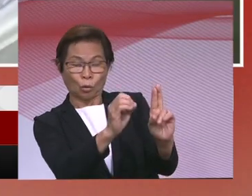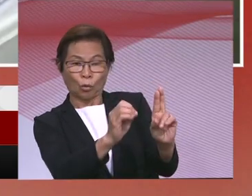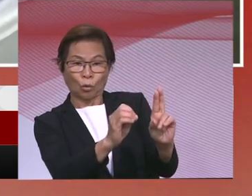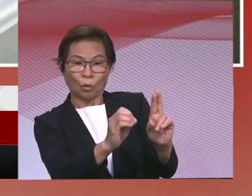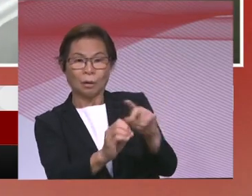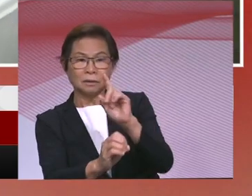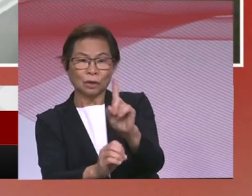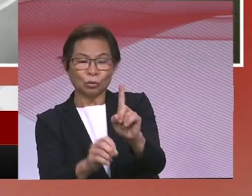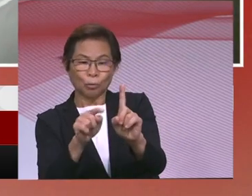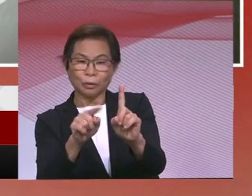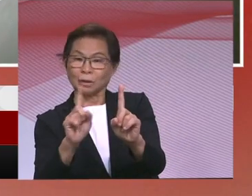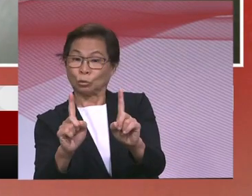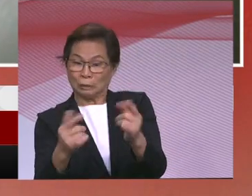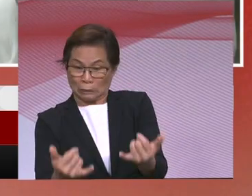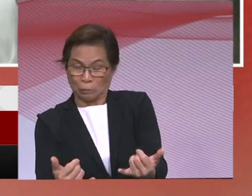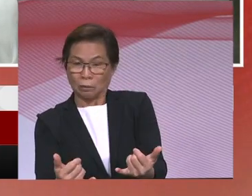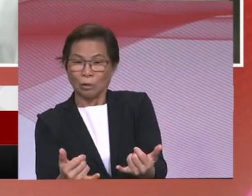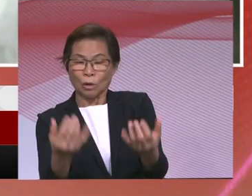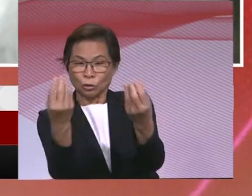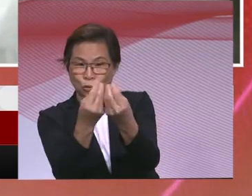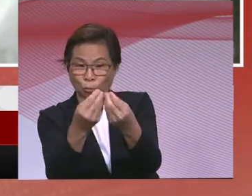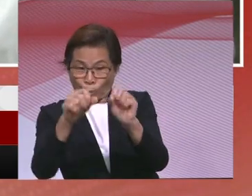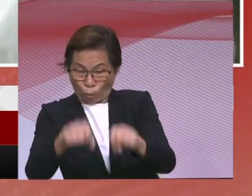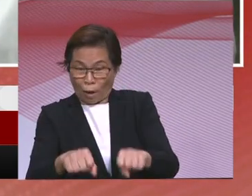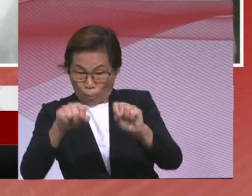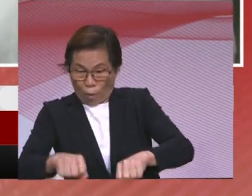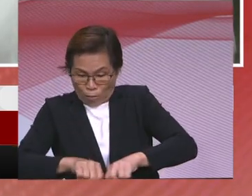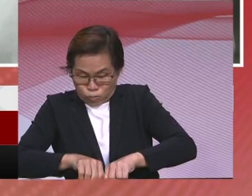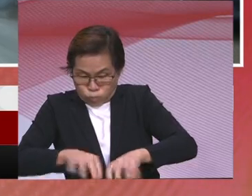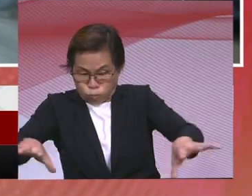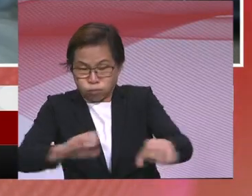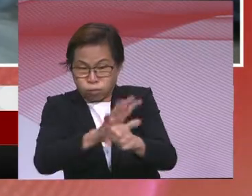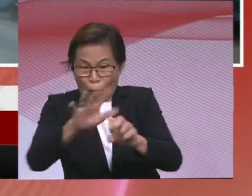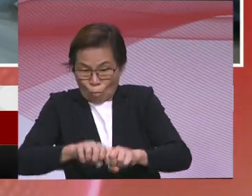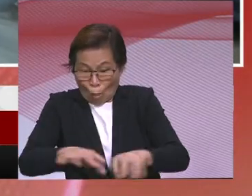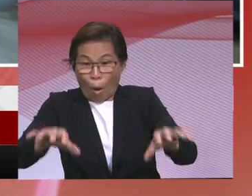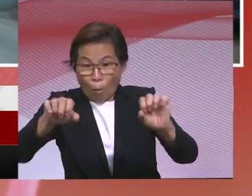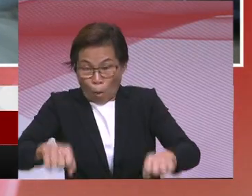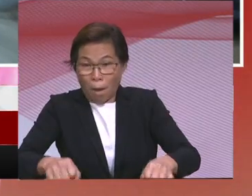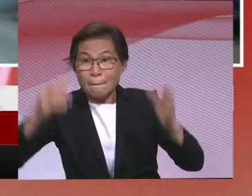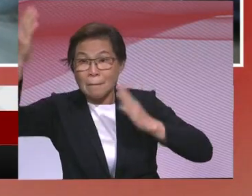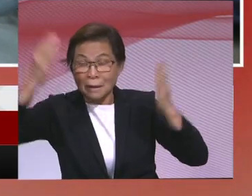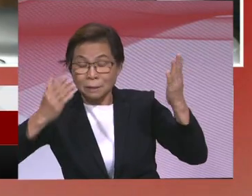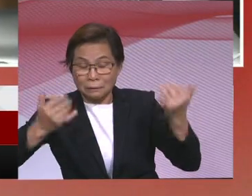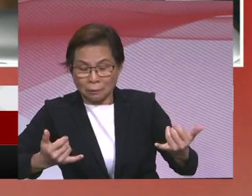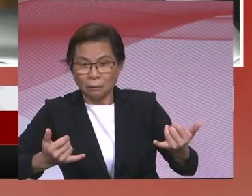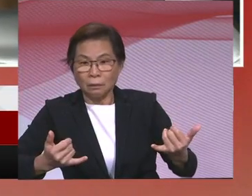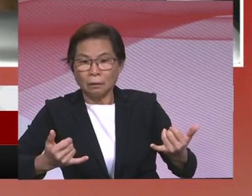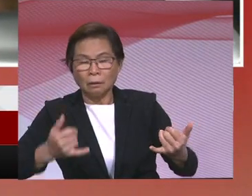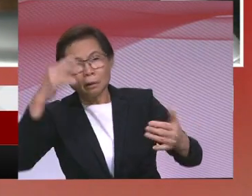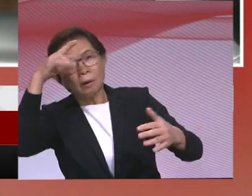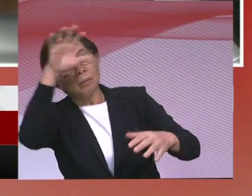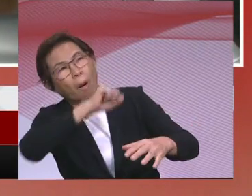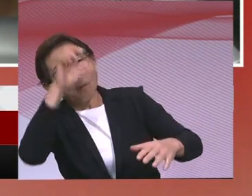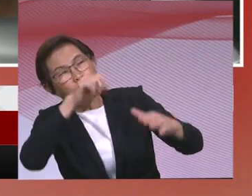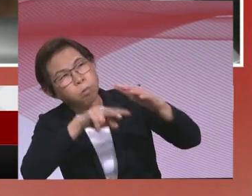para satupun satu bagi kadar ke boleh jangkitan komplit 19 di Malaysia Hai munculan